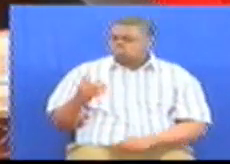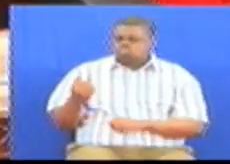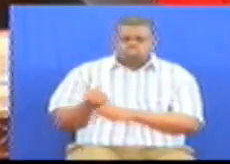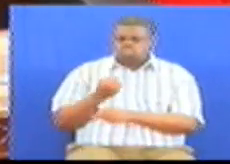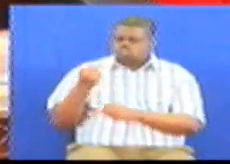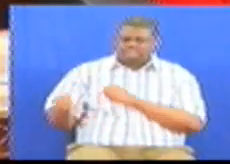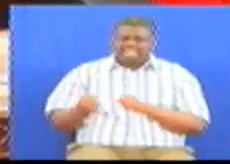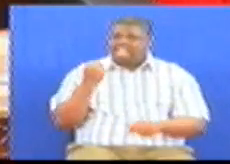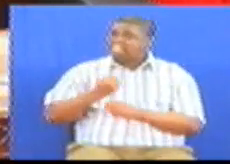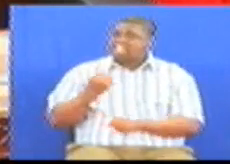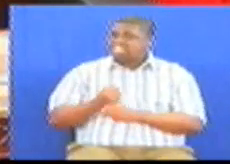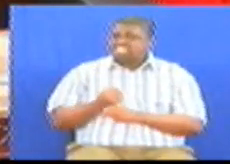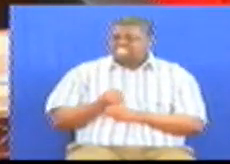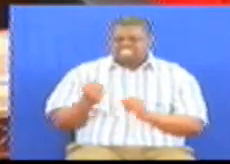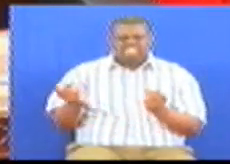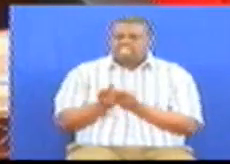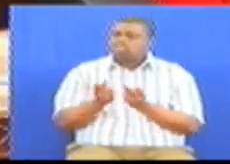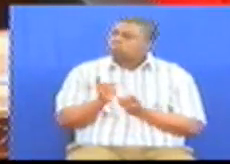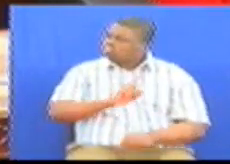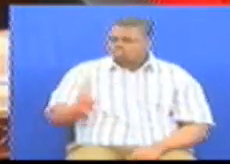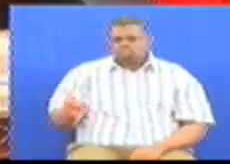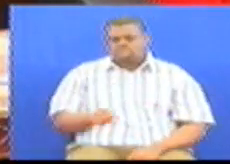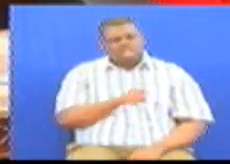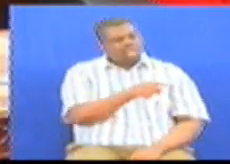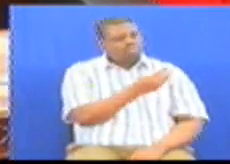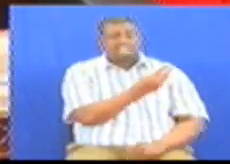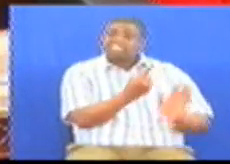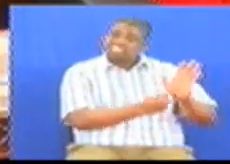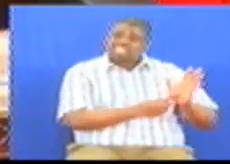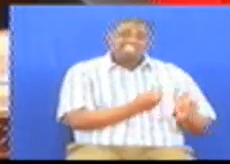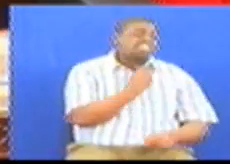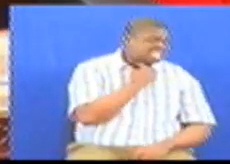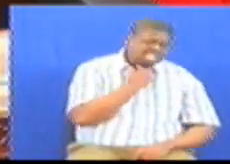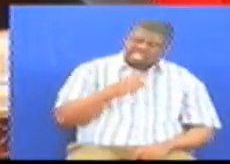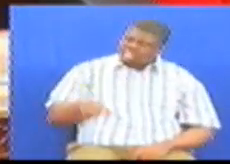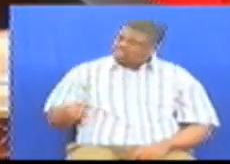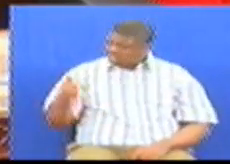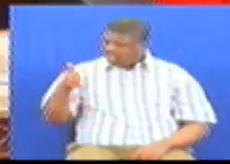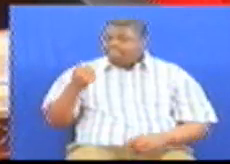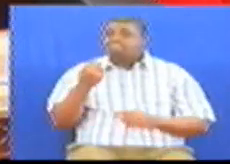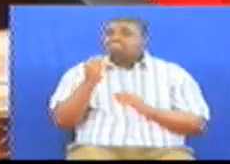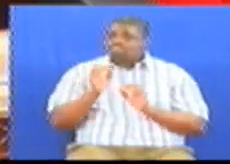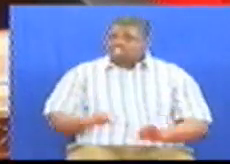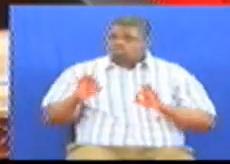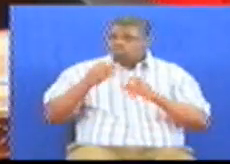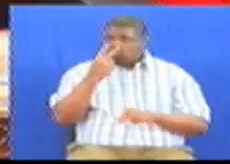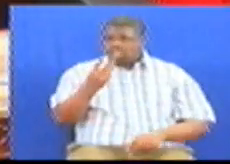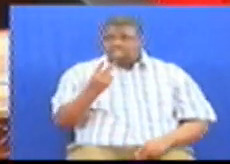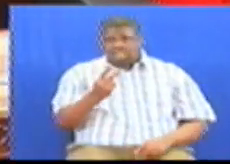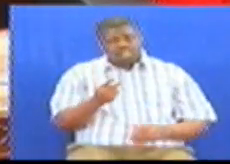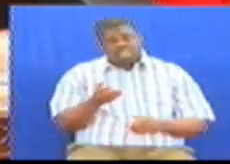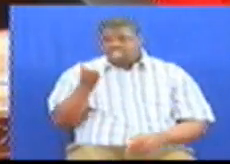kata 36 watakuwa wamepunjwa. Kwa hiyo nadhani ni vizuri kuliangalia kwa namna